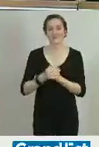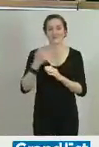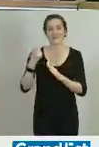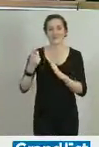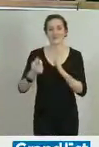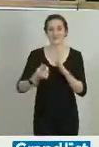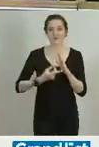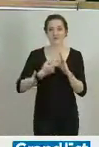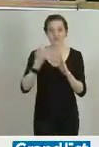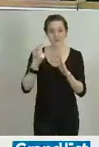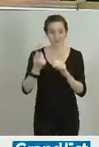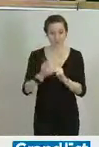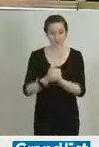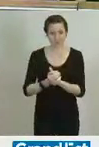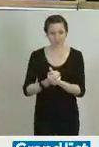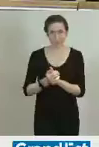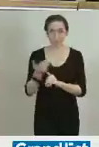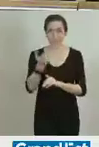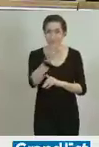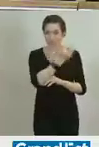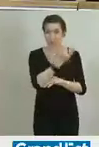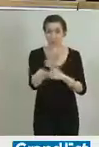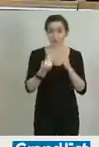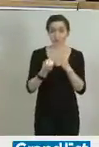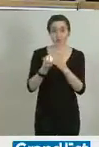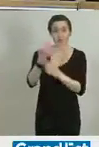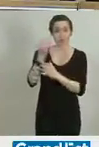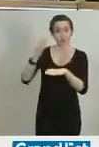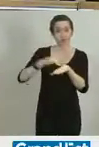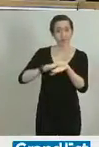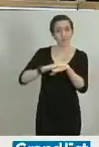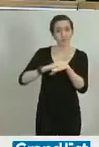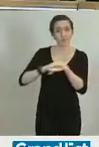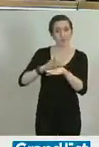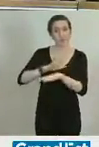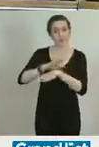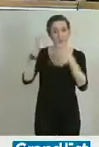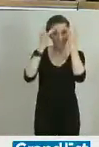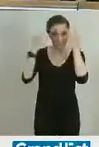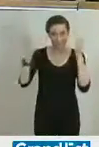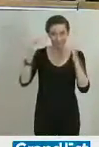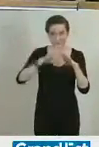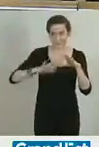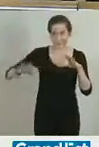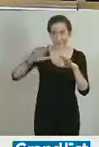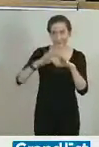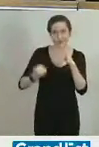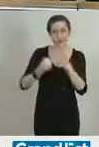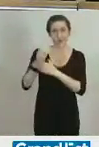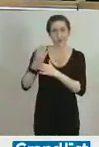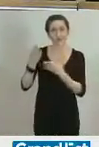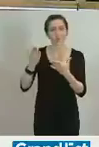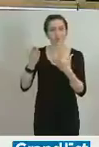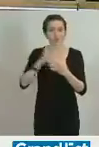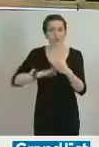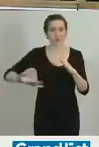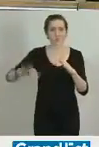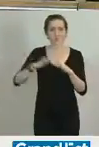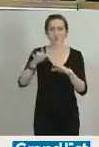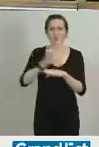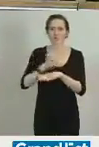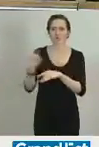de la mise en œuvre d'une nouvelle politique culture pour ce nouveau territoire et non pas d'un processus de